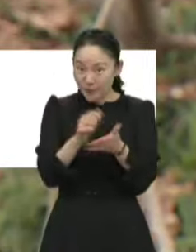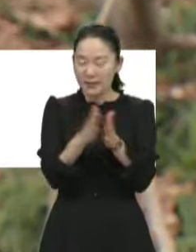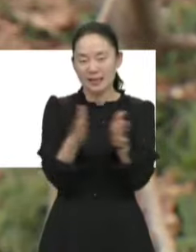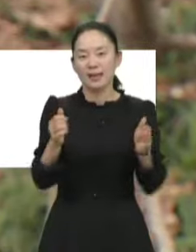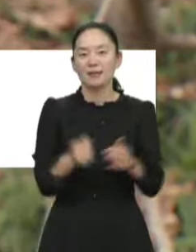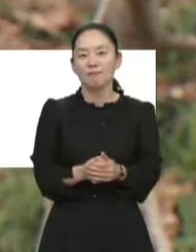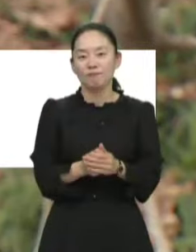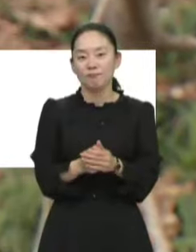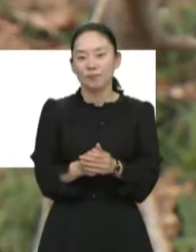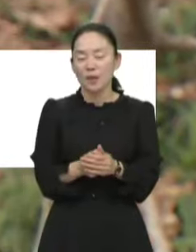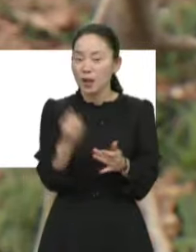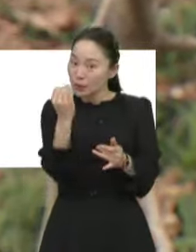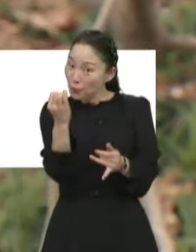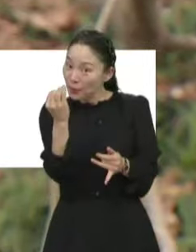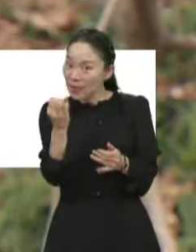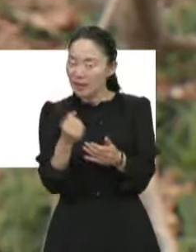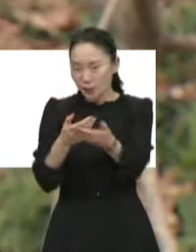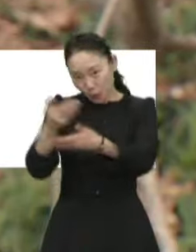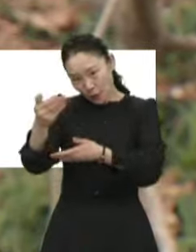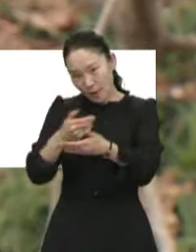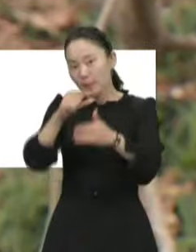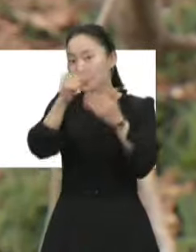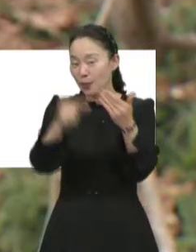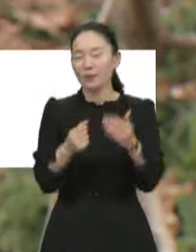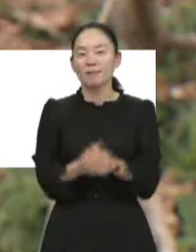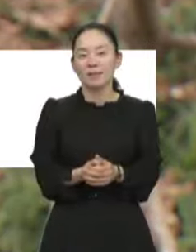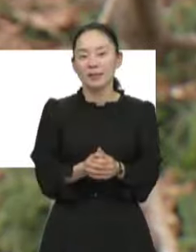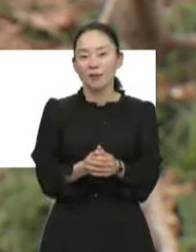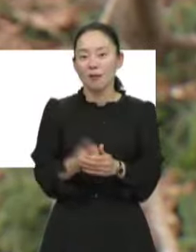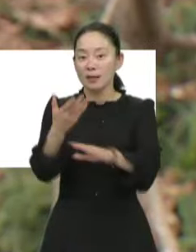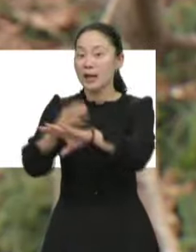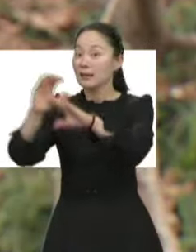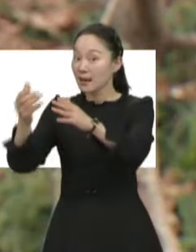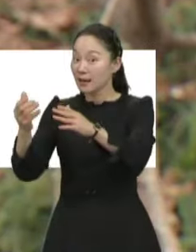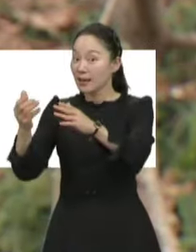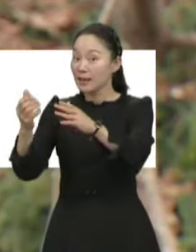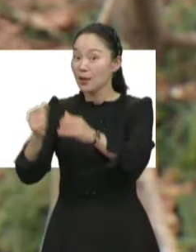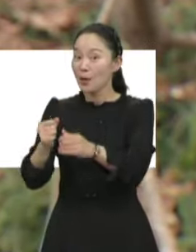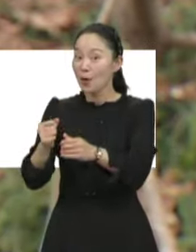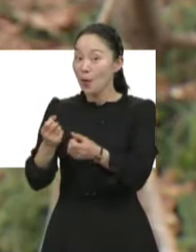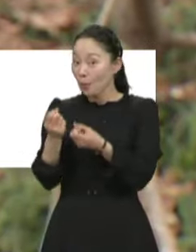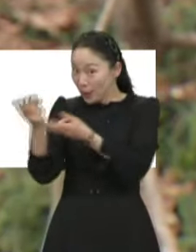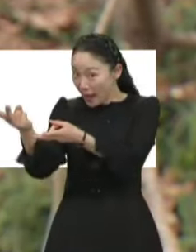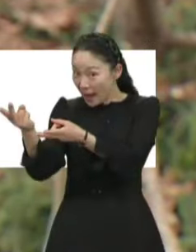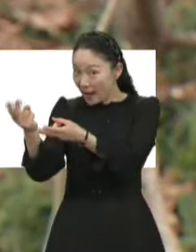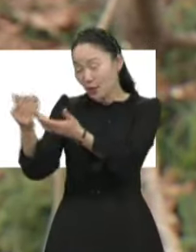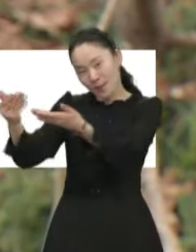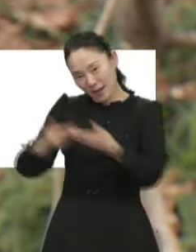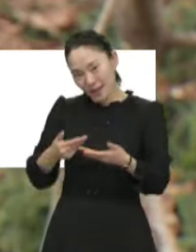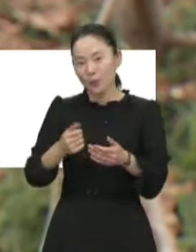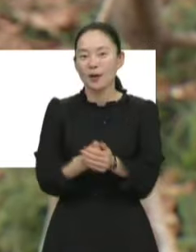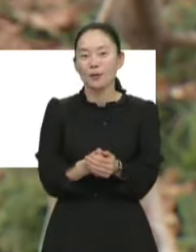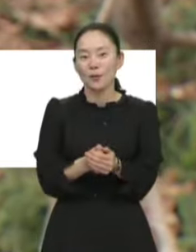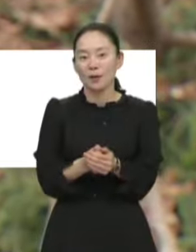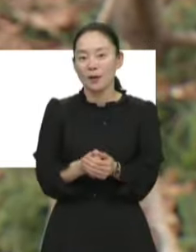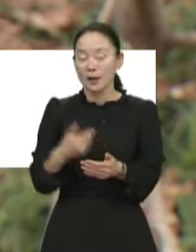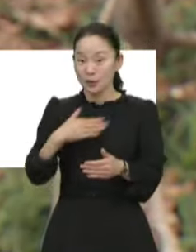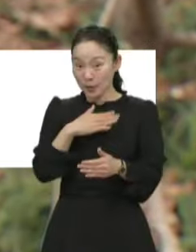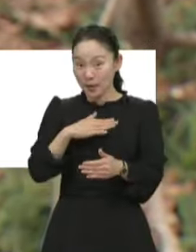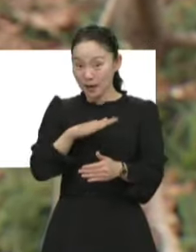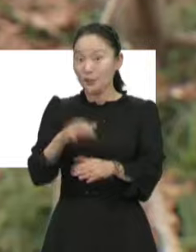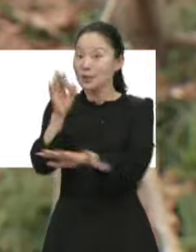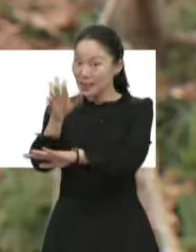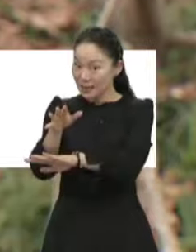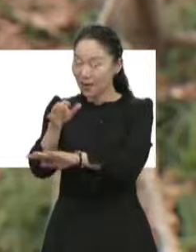시작했고요. 그리고 종자를 교류하는 프로그램으로 외국에서 종자를 저희가 보내기도 하고 받기도 하고 또한 또 저희가